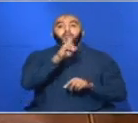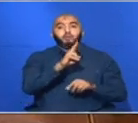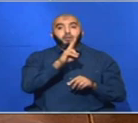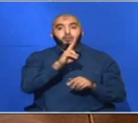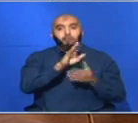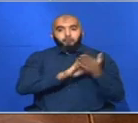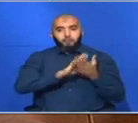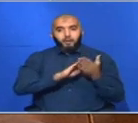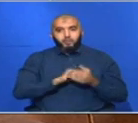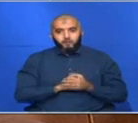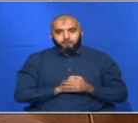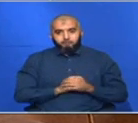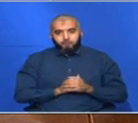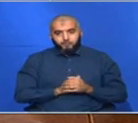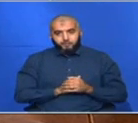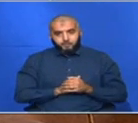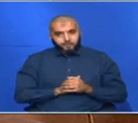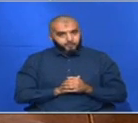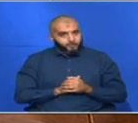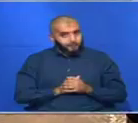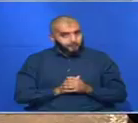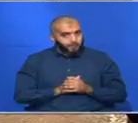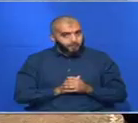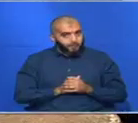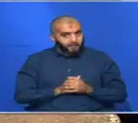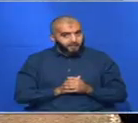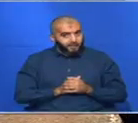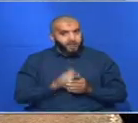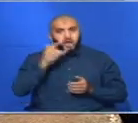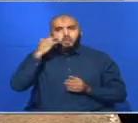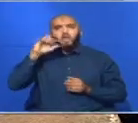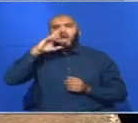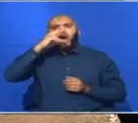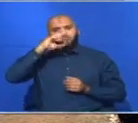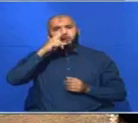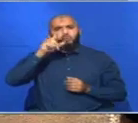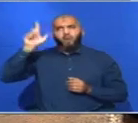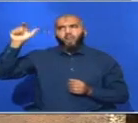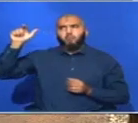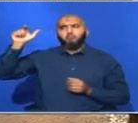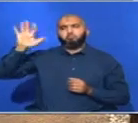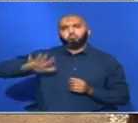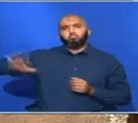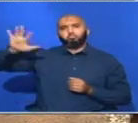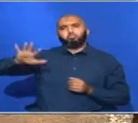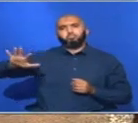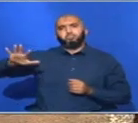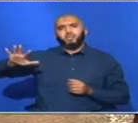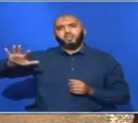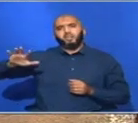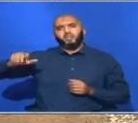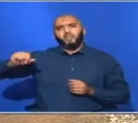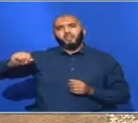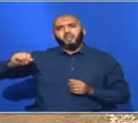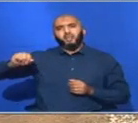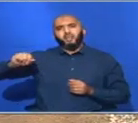برك لمزيدي فهم في دقيقه اذا كان العرف في منطقه معينه يستعيد يعني يدير ابدال